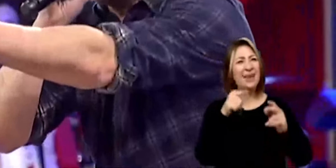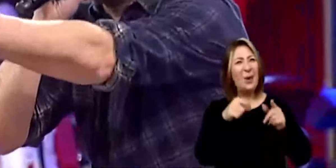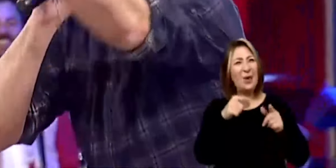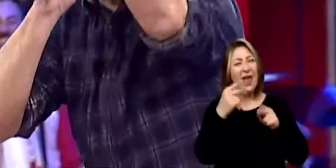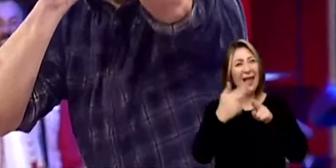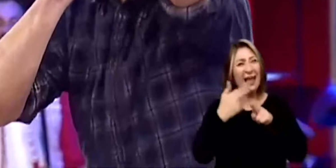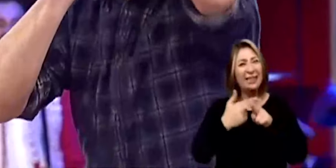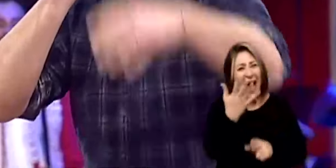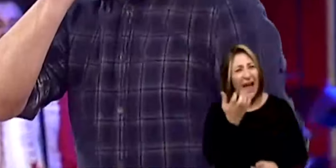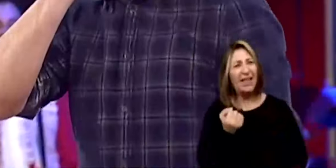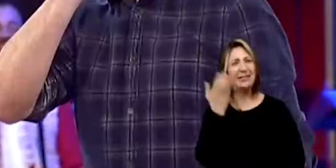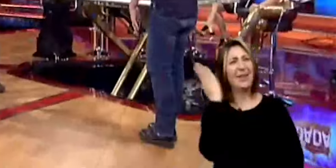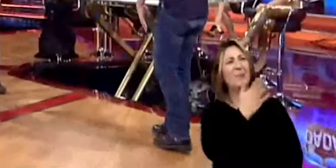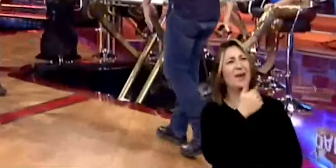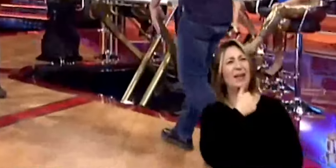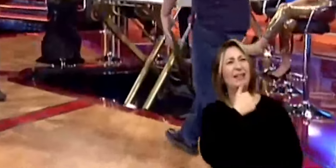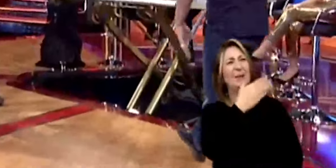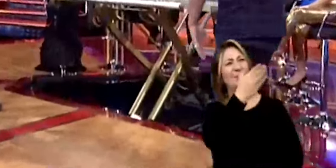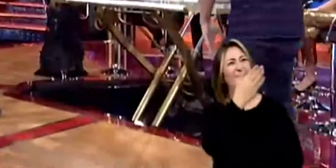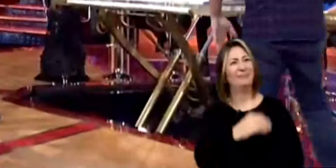Nur'dan örnek al be adam.